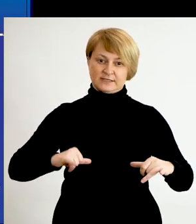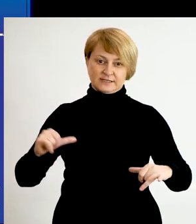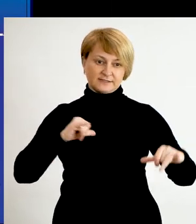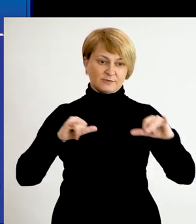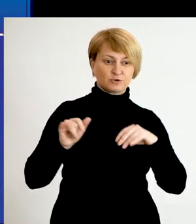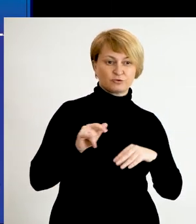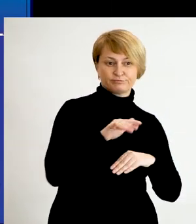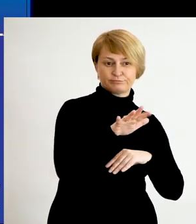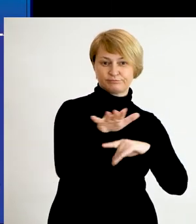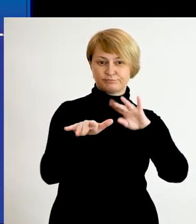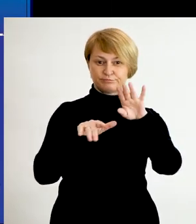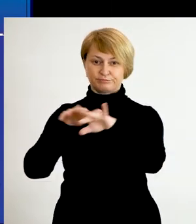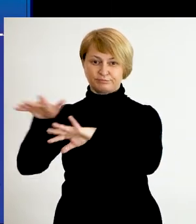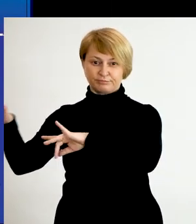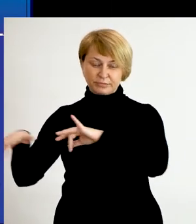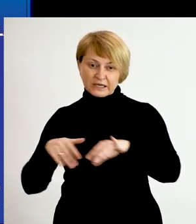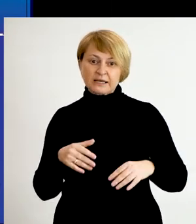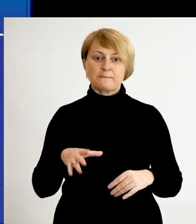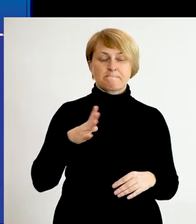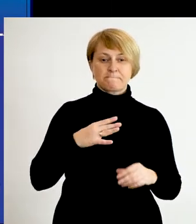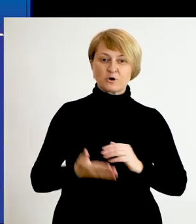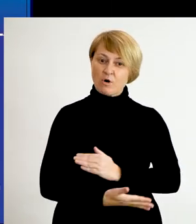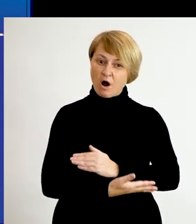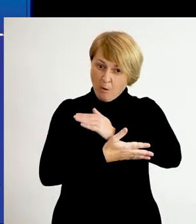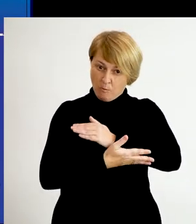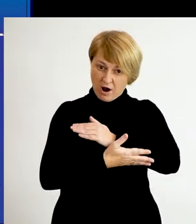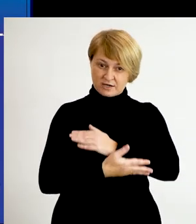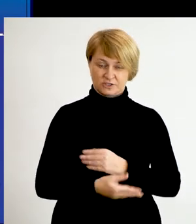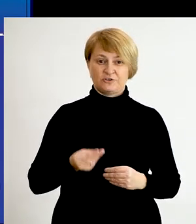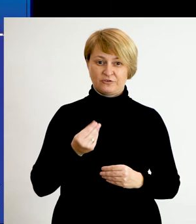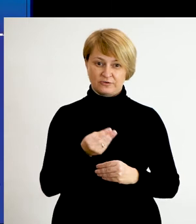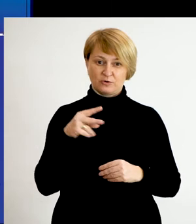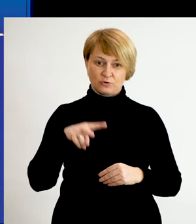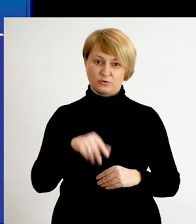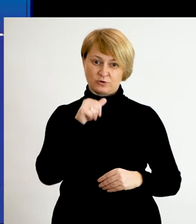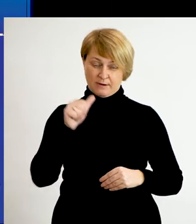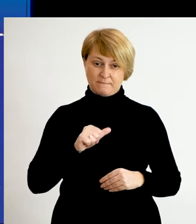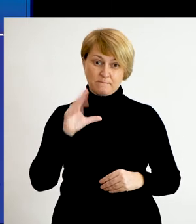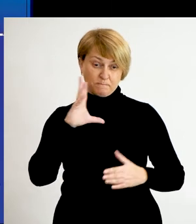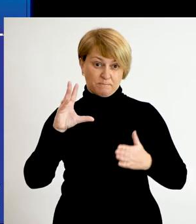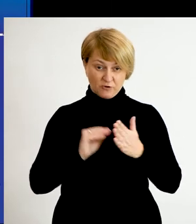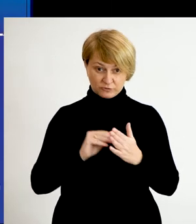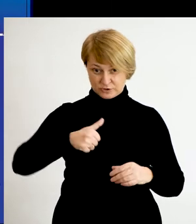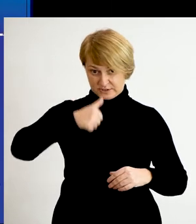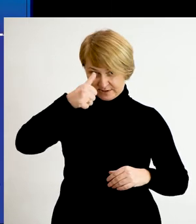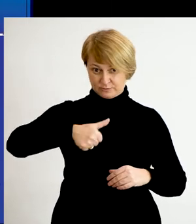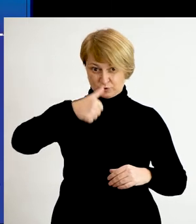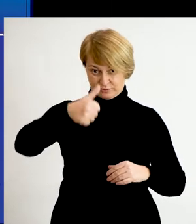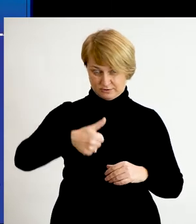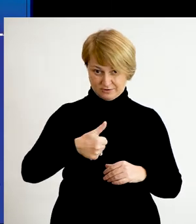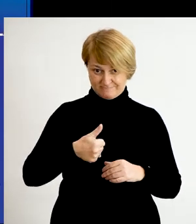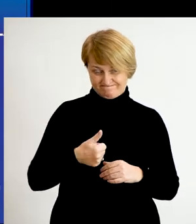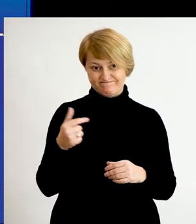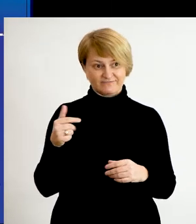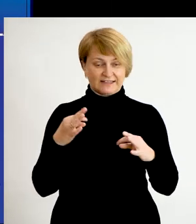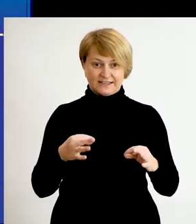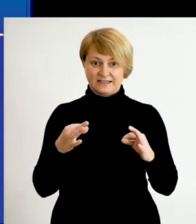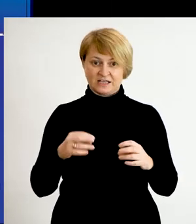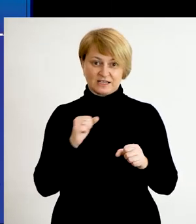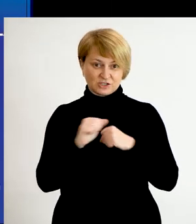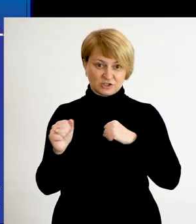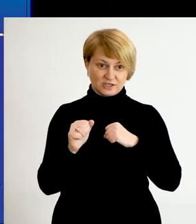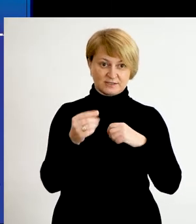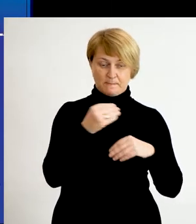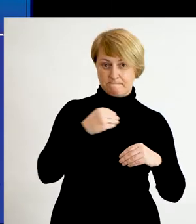o finansowanie unijne, więc również trudno sobie wyobrazić powtórzenie tego mechanizmu w kolejnym roku przy tym sporze, który